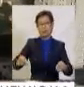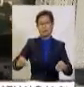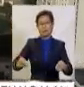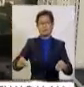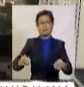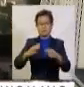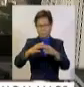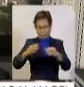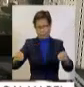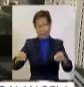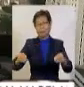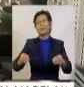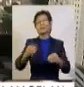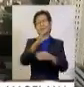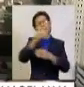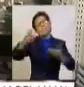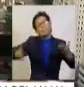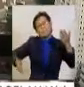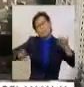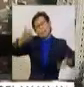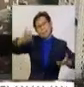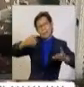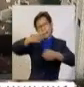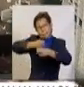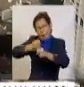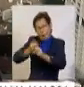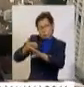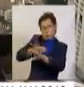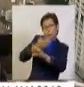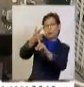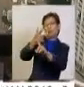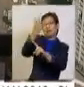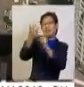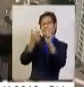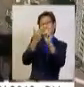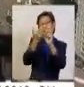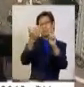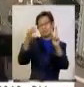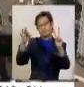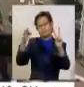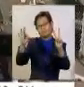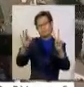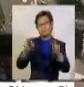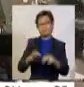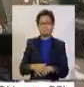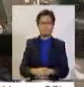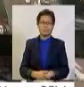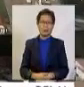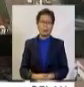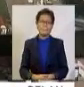International Corporation dan dijangka terbit sebelum Mac tahun depan.